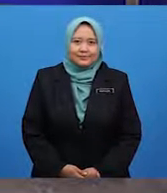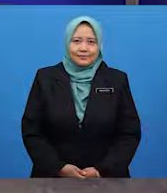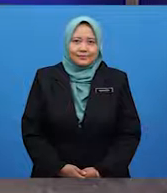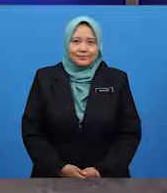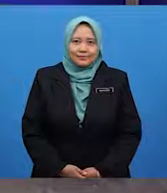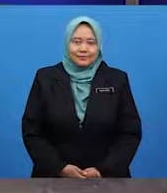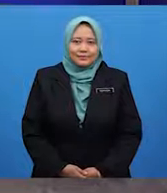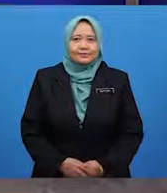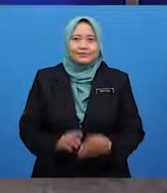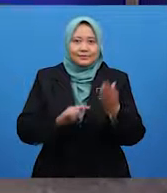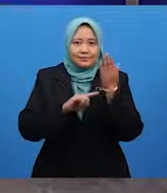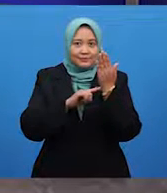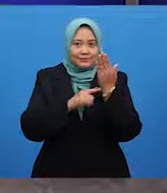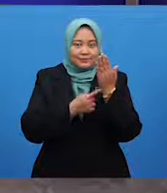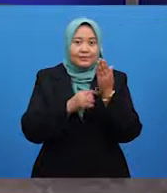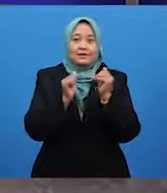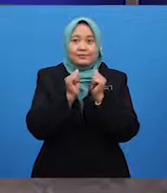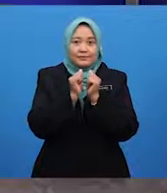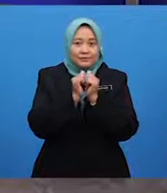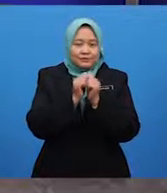riang, menerima